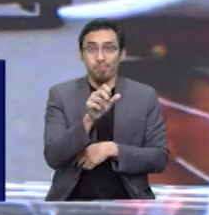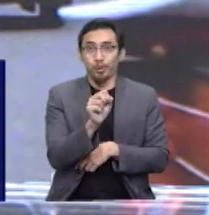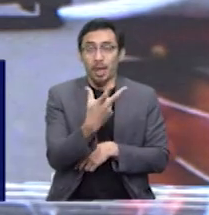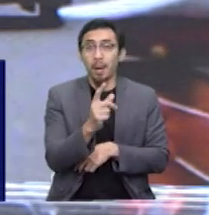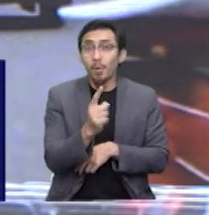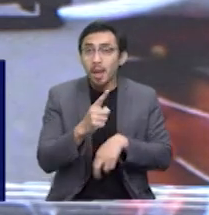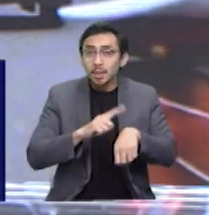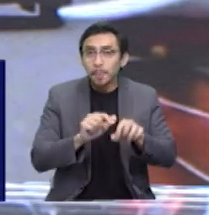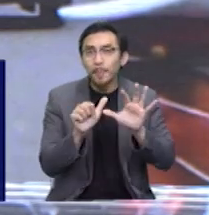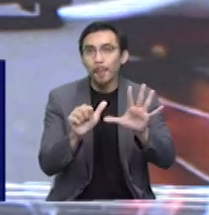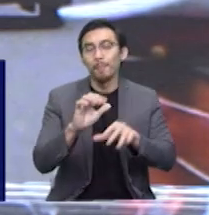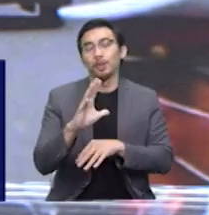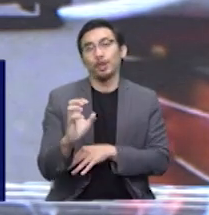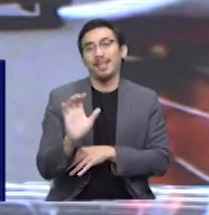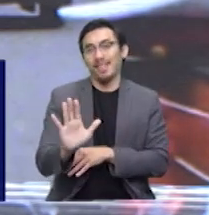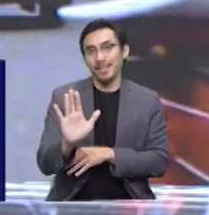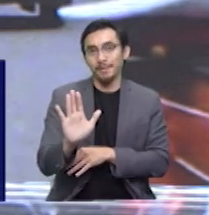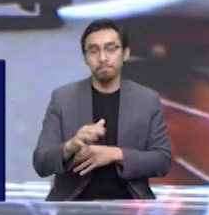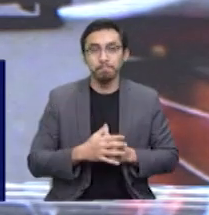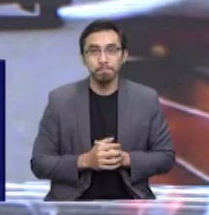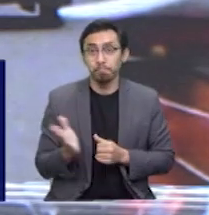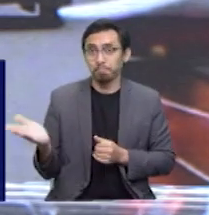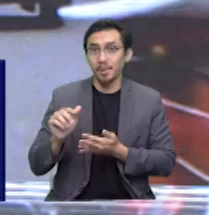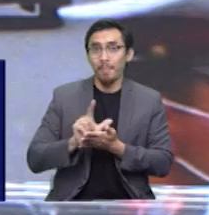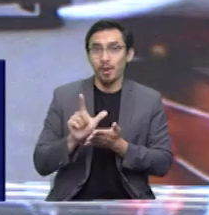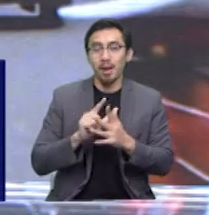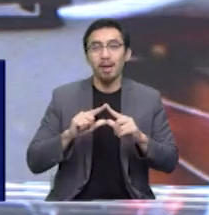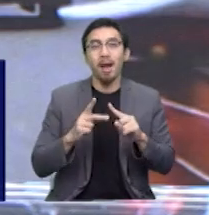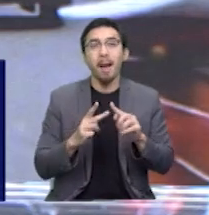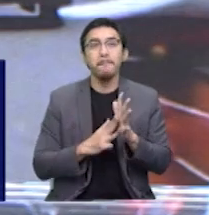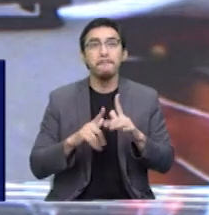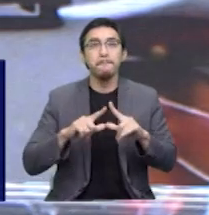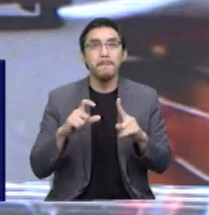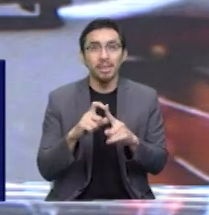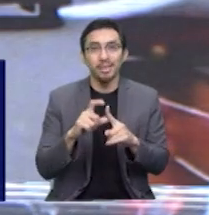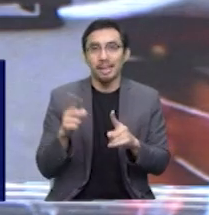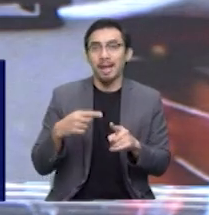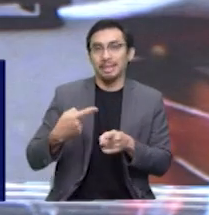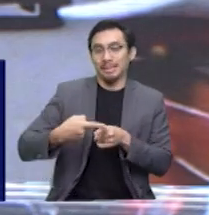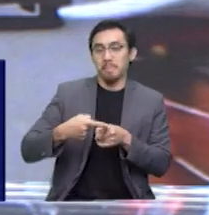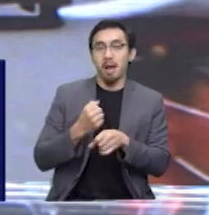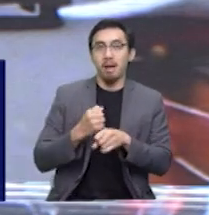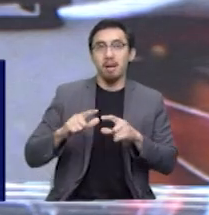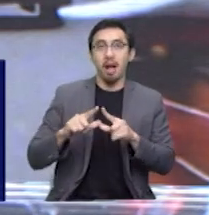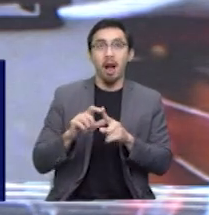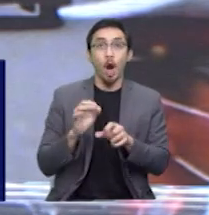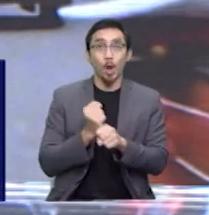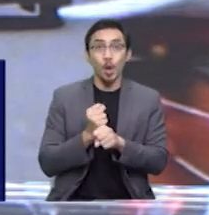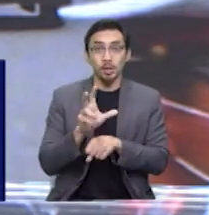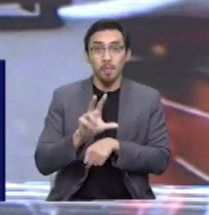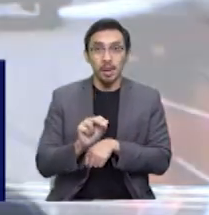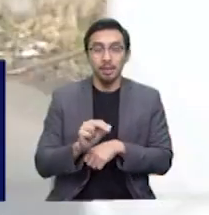Puncak mulai pukul 18 waktu Indonesia Barat nanti. Berikut laporan Ahmad Muharlin dari Simpang Gadok, Jawa